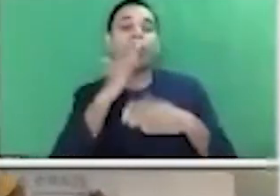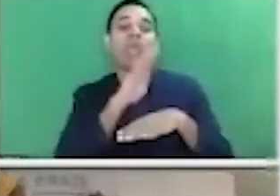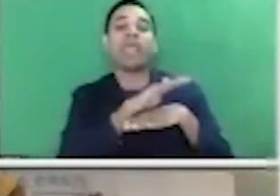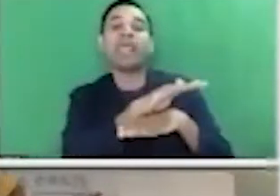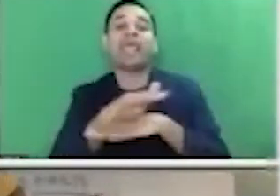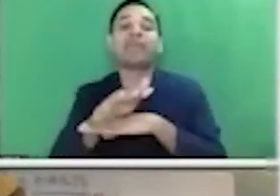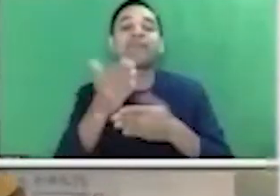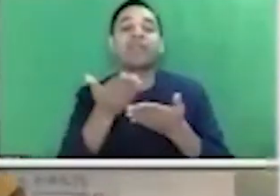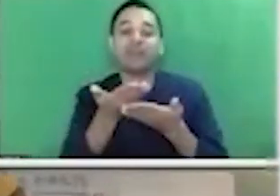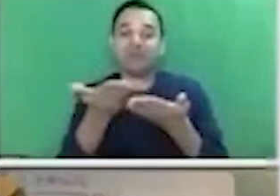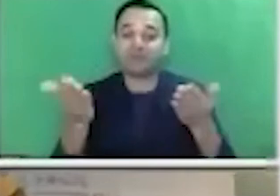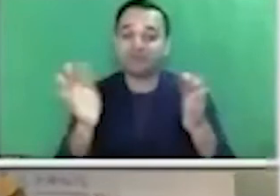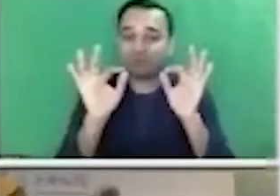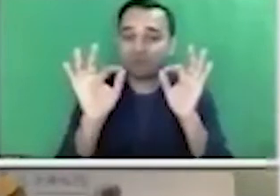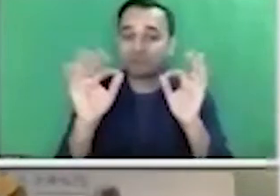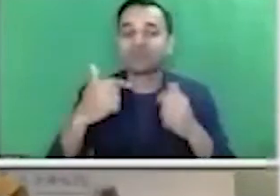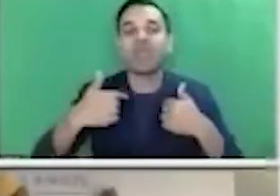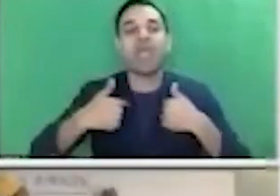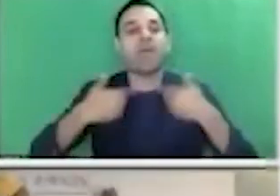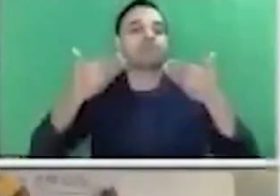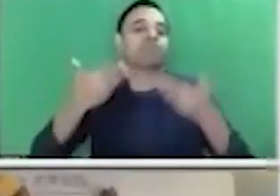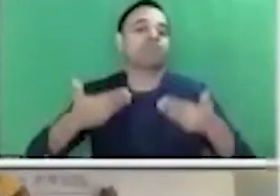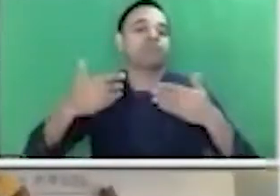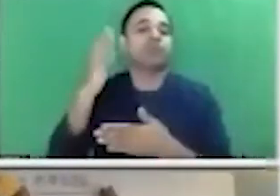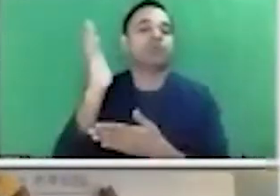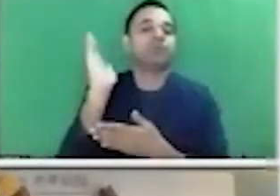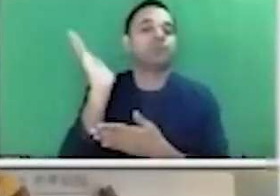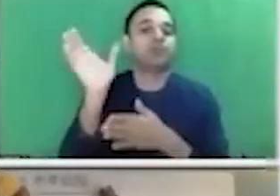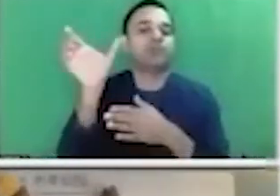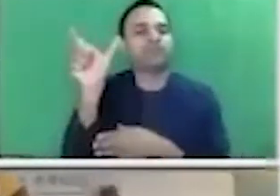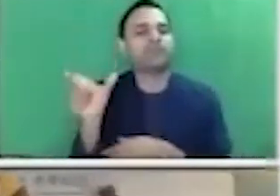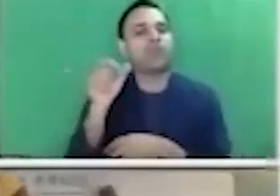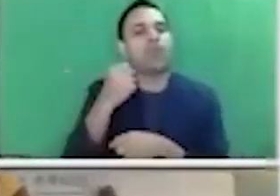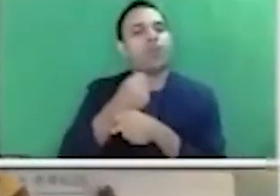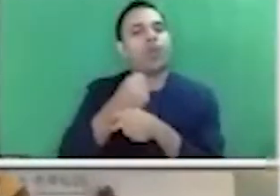أنا مقدمة برنامج في البي بي سي.